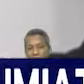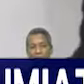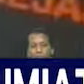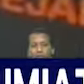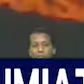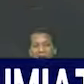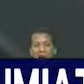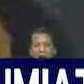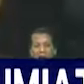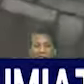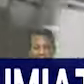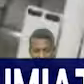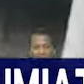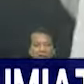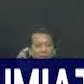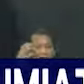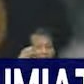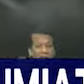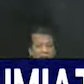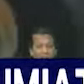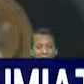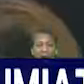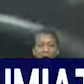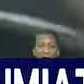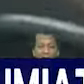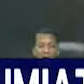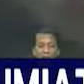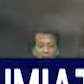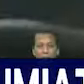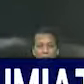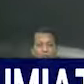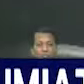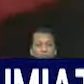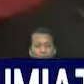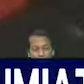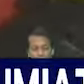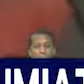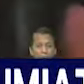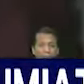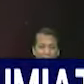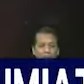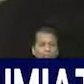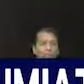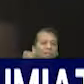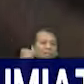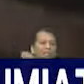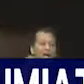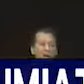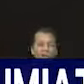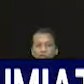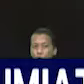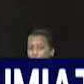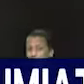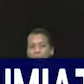Dinas Kesehatan dalam APBD 2021 ada empat tersangka dalam kasus korupsi ini r4,4 miliar